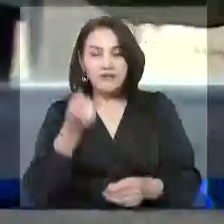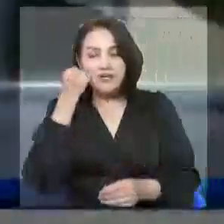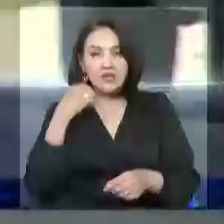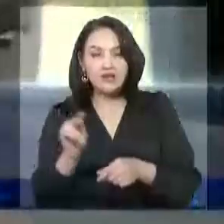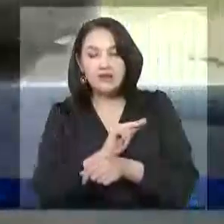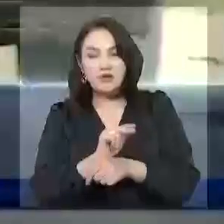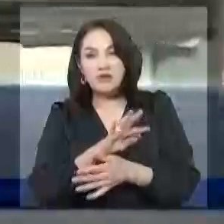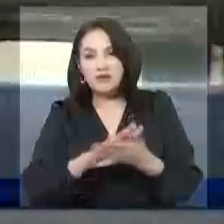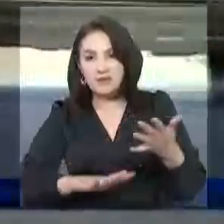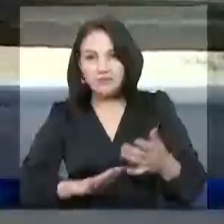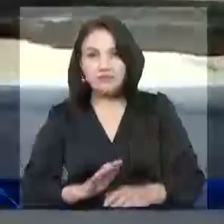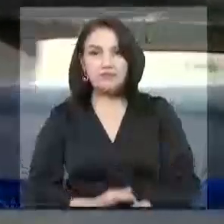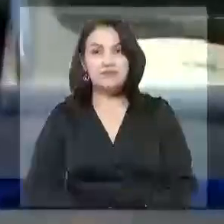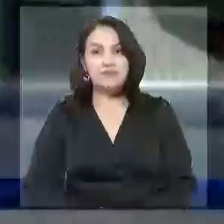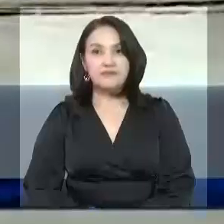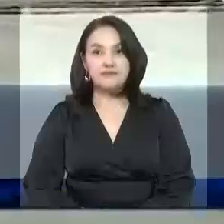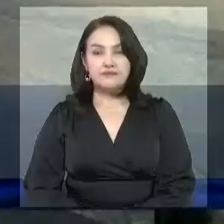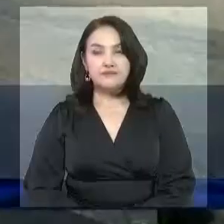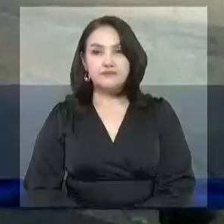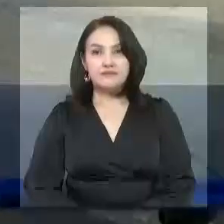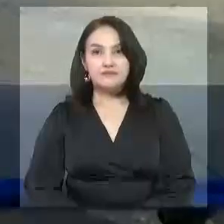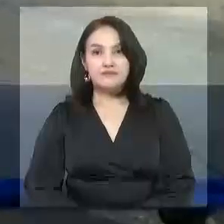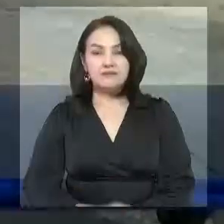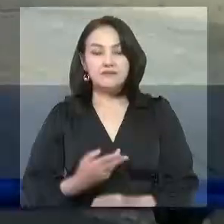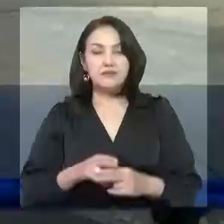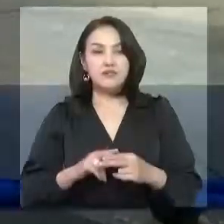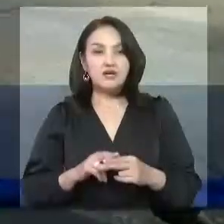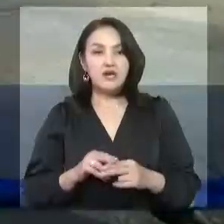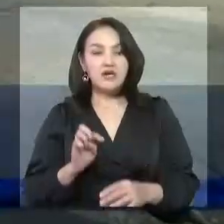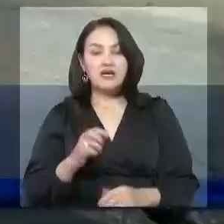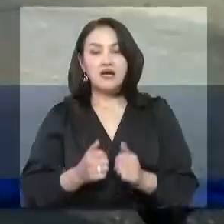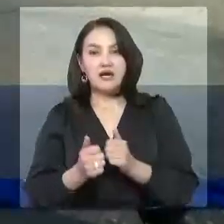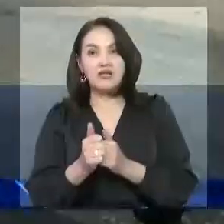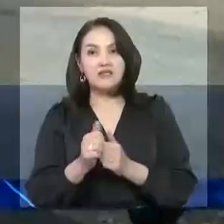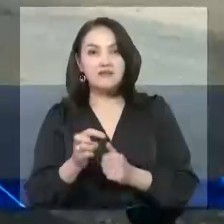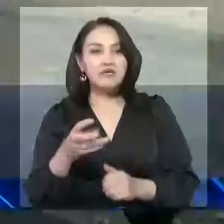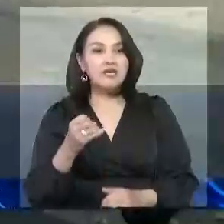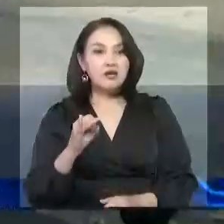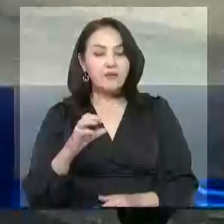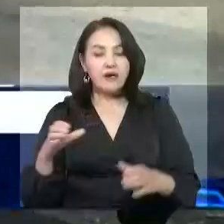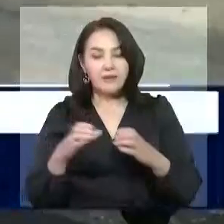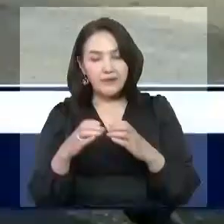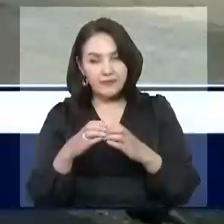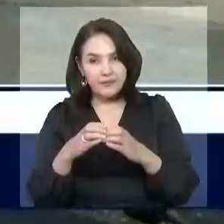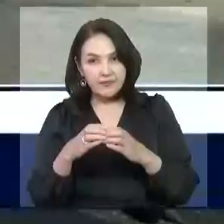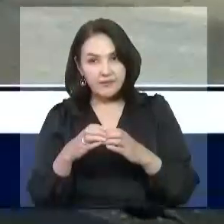жөндеуді жалғастыра бермек. Бұл жерде ағымды жөндеу бойынша Ербол Ел компаниясы